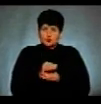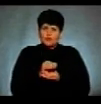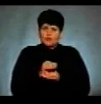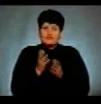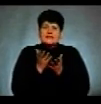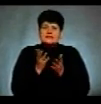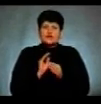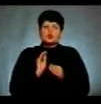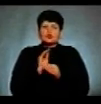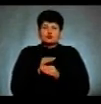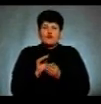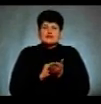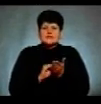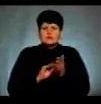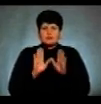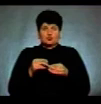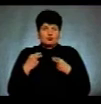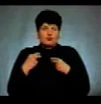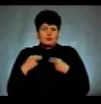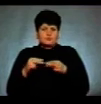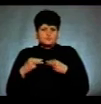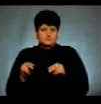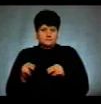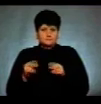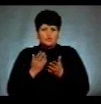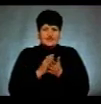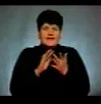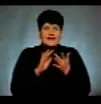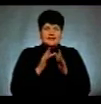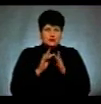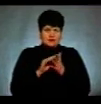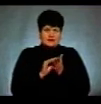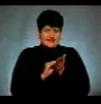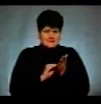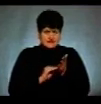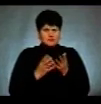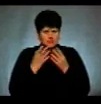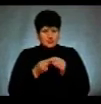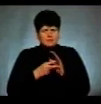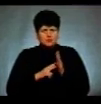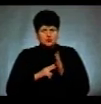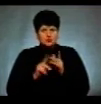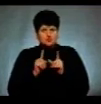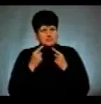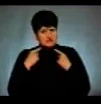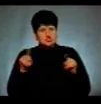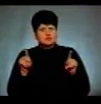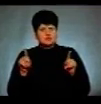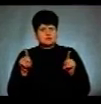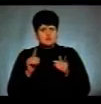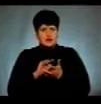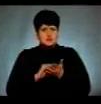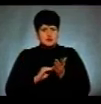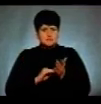які додатково рецепти будуть випускатися? От є електронний рецепт. Чи ще планується таким чином інший випуск